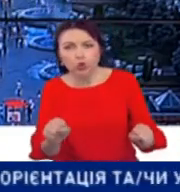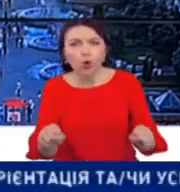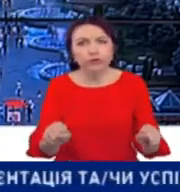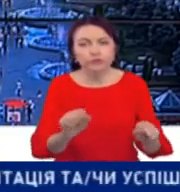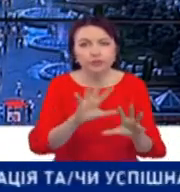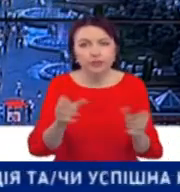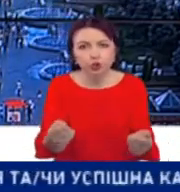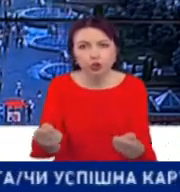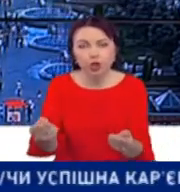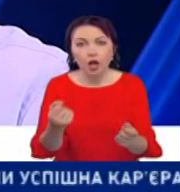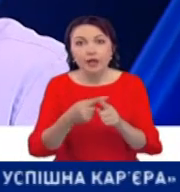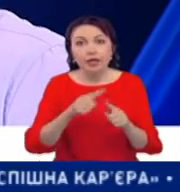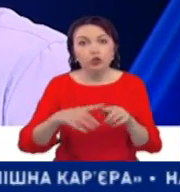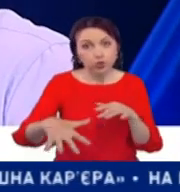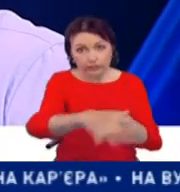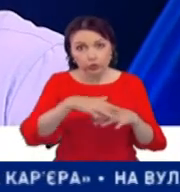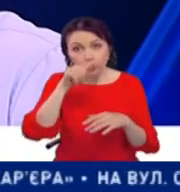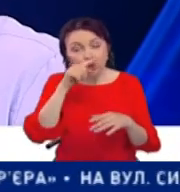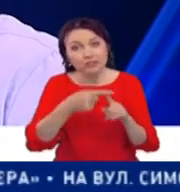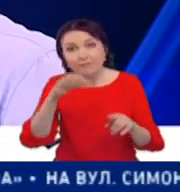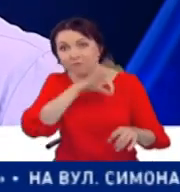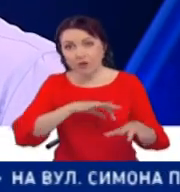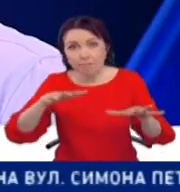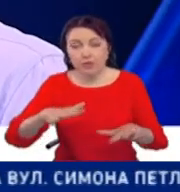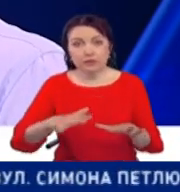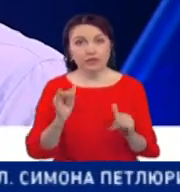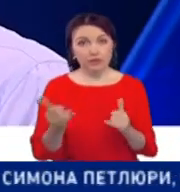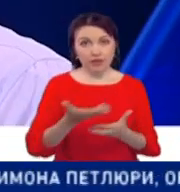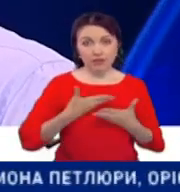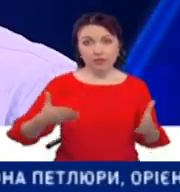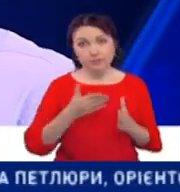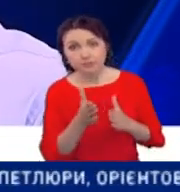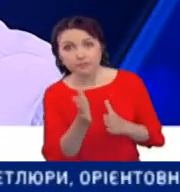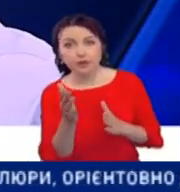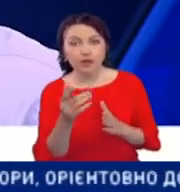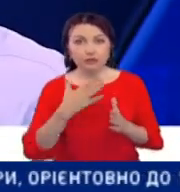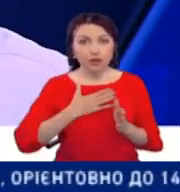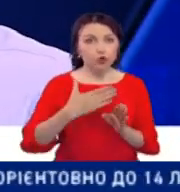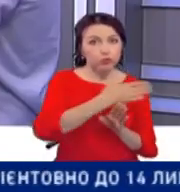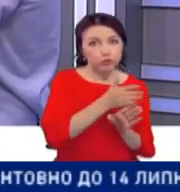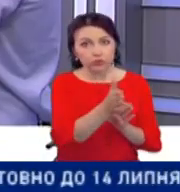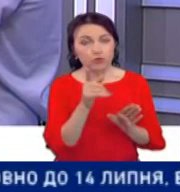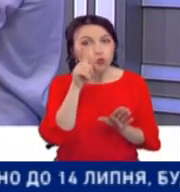ми говоримо про Станицю Луганську, це дуже вигідний ландшафт для наступу. Хоч в нашу сторону, хоч з нашого боку. Тому що